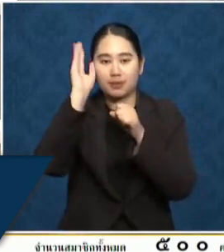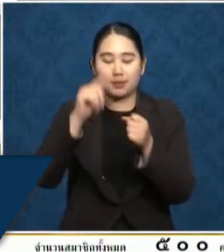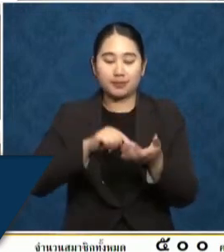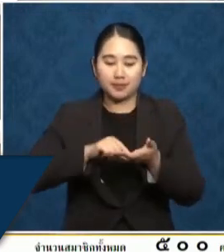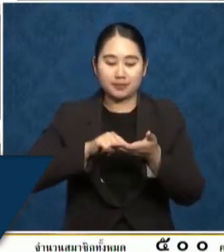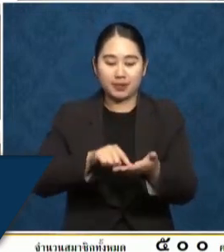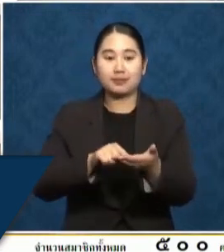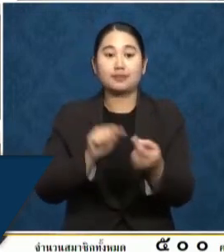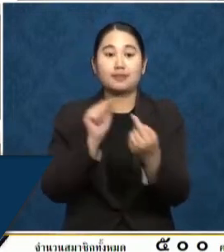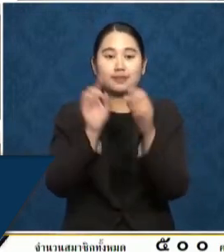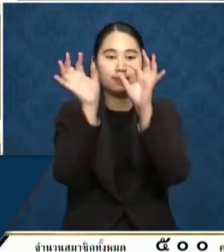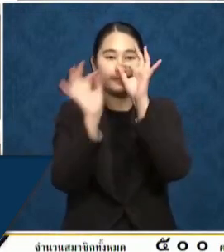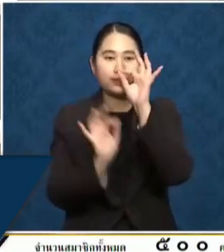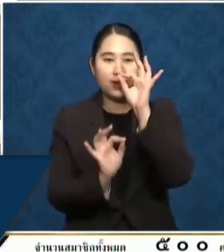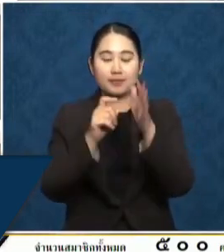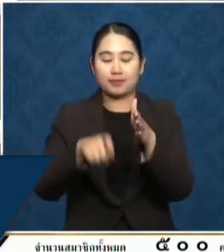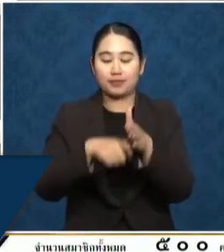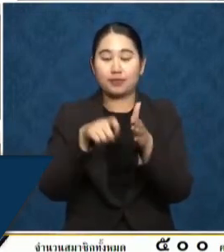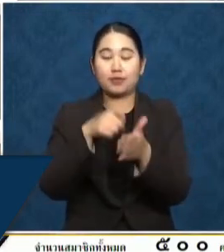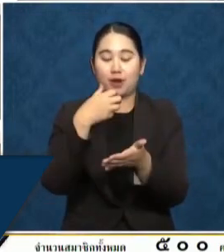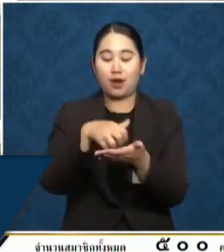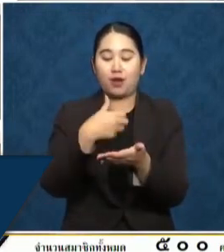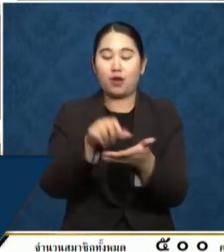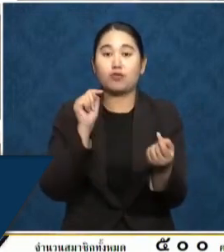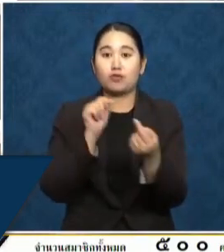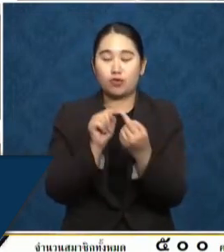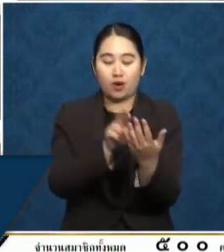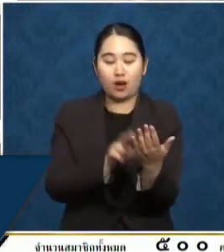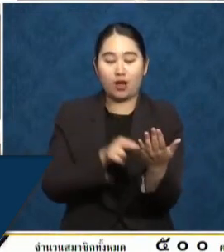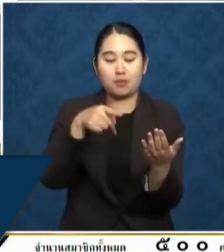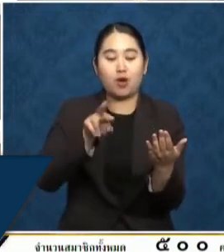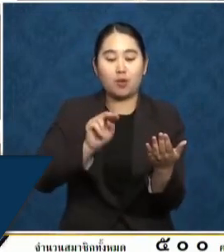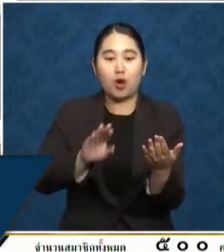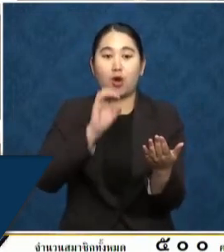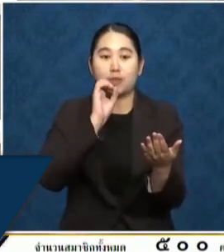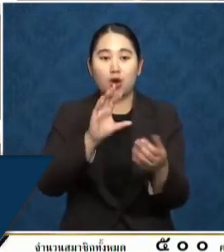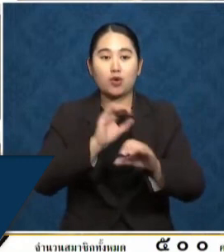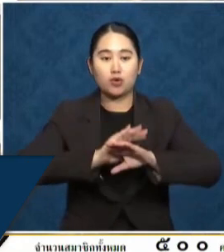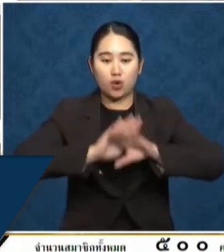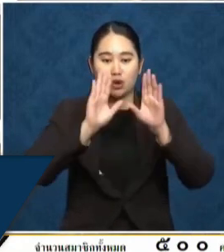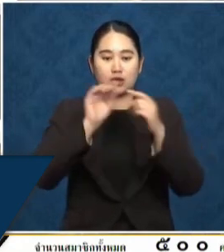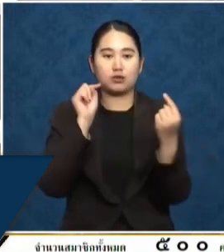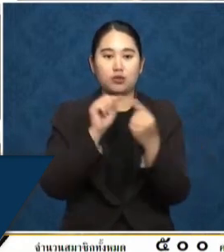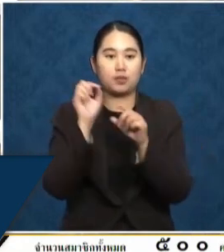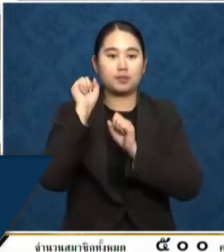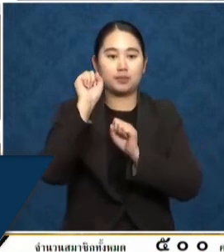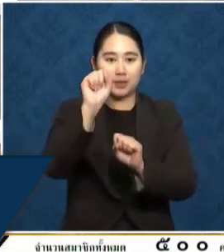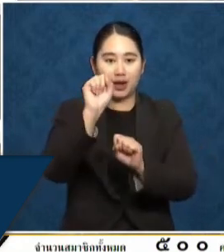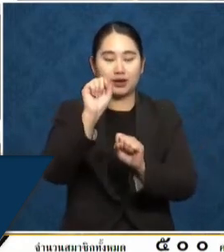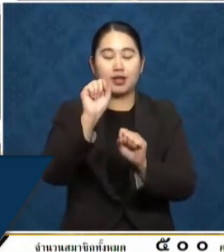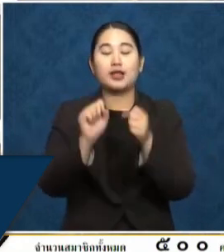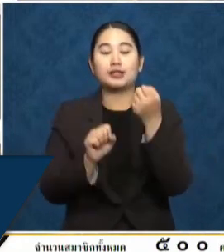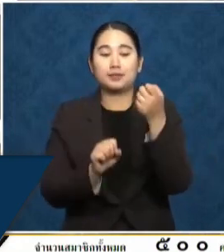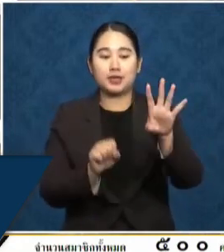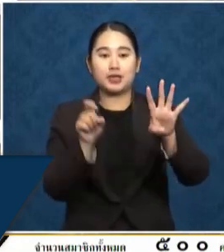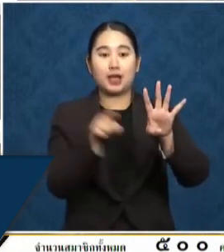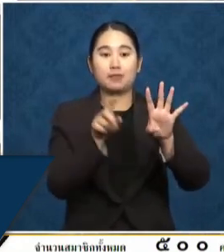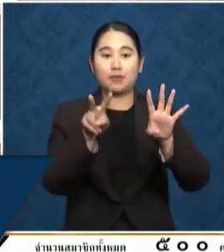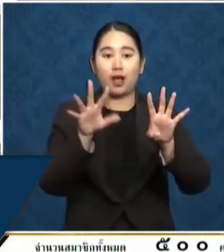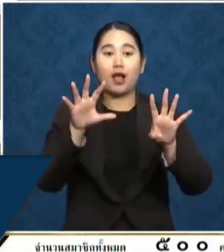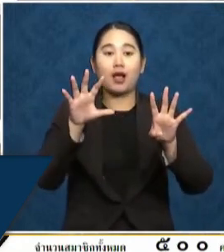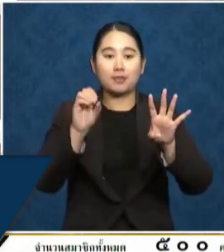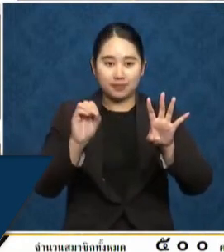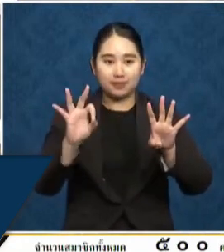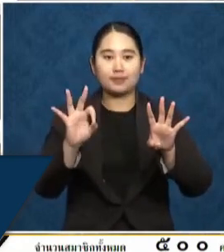เสนอหรากการและเหตุผลประกอบรางพดำหยัดยกเลิกคำสั่งคณะรักษาความสมบแผงชาติี่ 14 ท.25